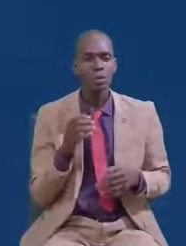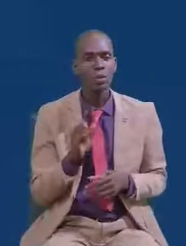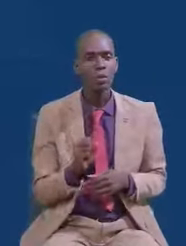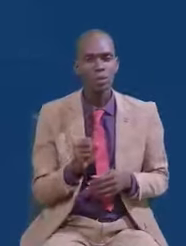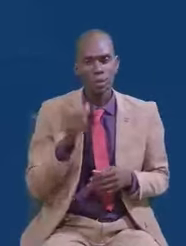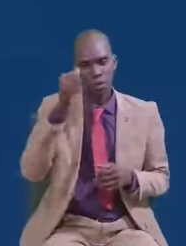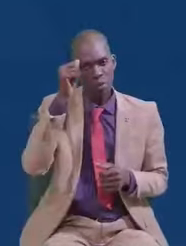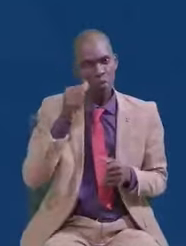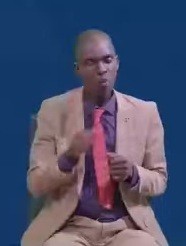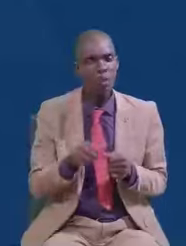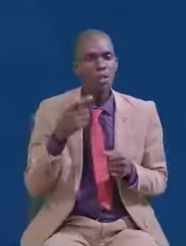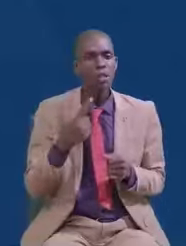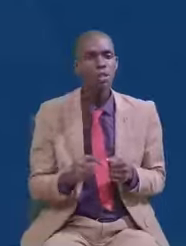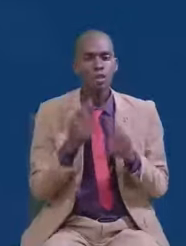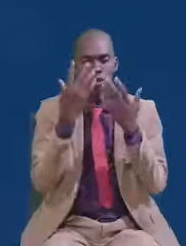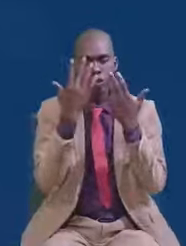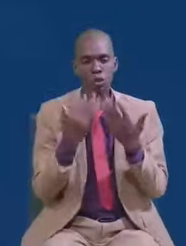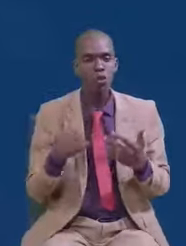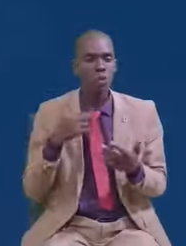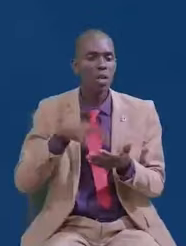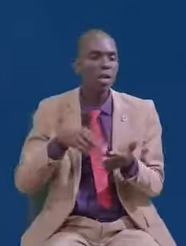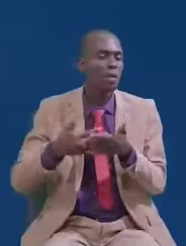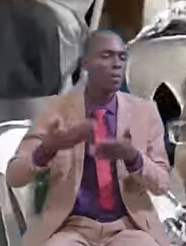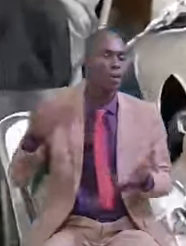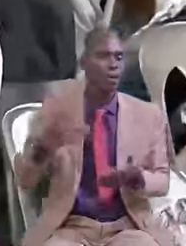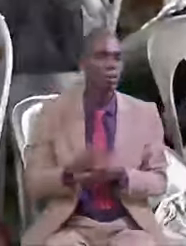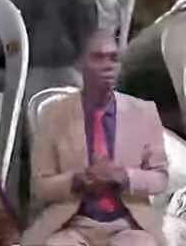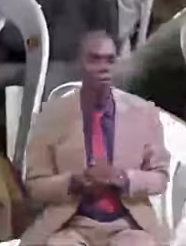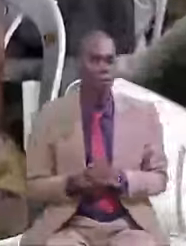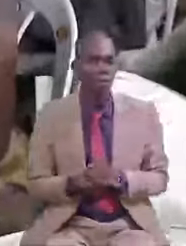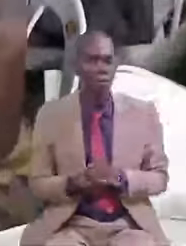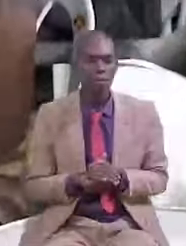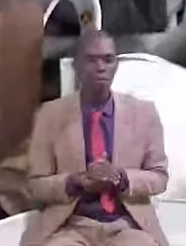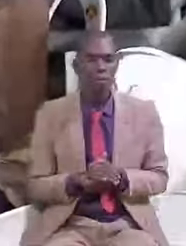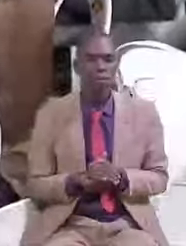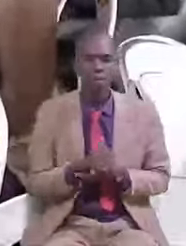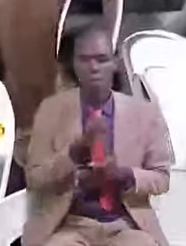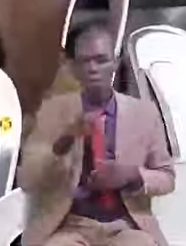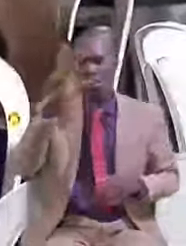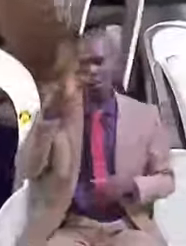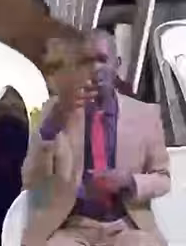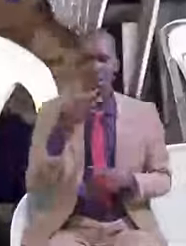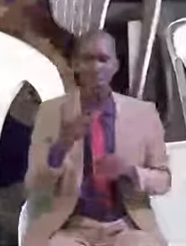Vous rappelez les douleurs qu'on avait eues au départ? Un homme de douleur.